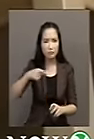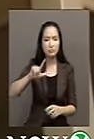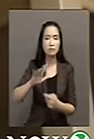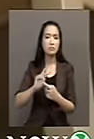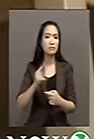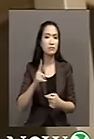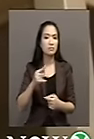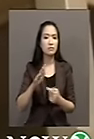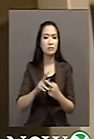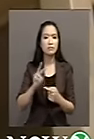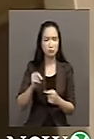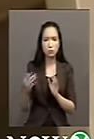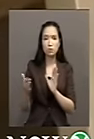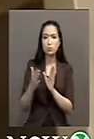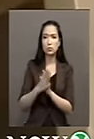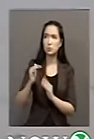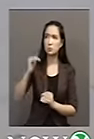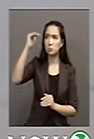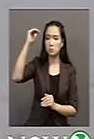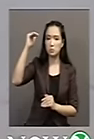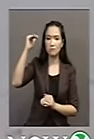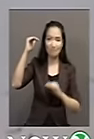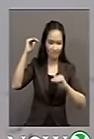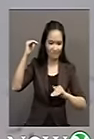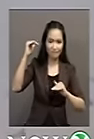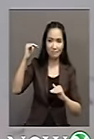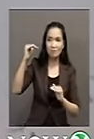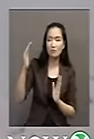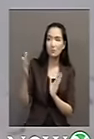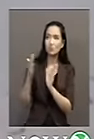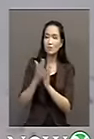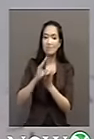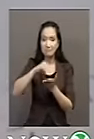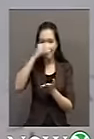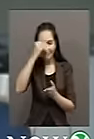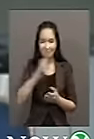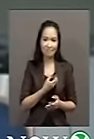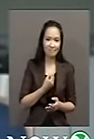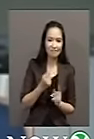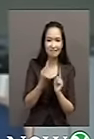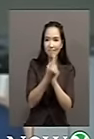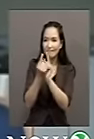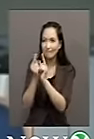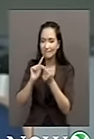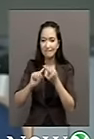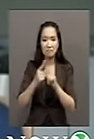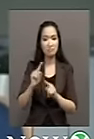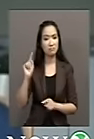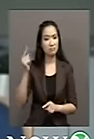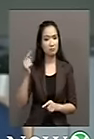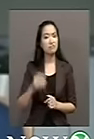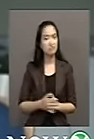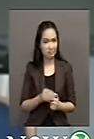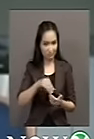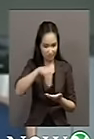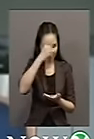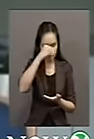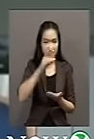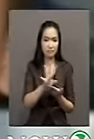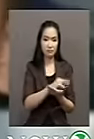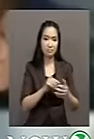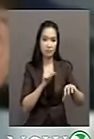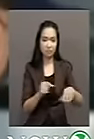ว่าหนุ่มน้อยจะต้องเรียนกับพี่ๆที่อายุเกือบเท่าตัวแต่เขากลับรู้สึกตื่นเต้นที่จะได้รู้จักกับเพื่อนใหม่โดยระหว่างที่ศึกษาอยู่จะอ